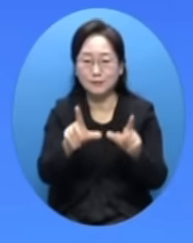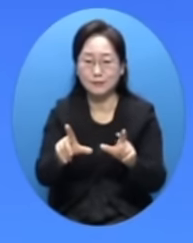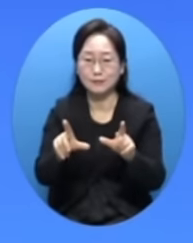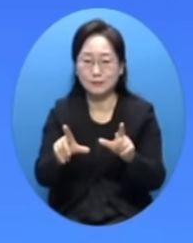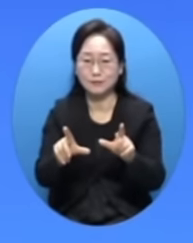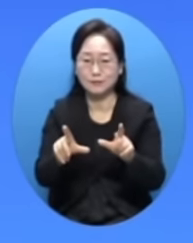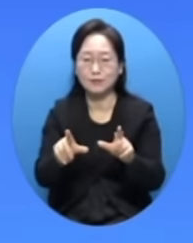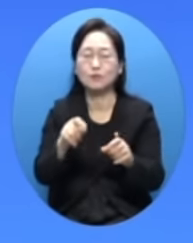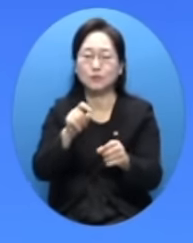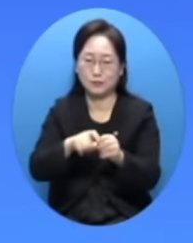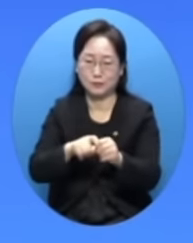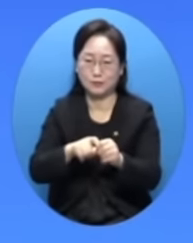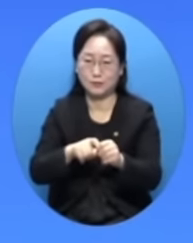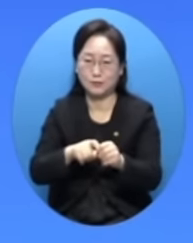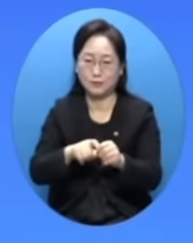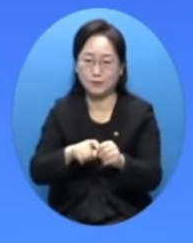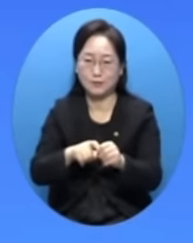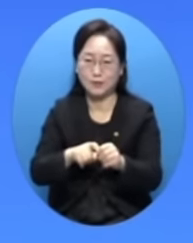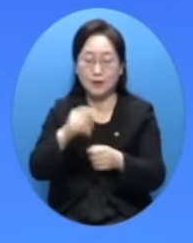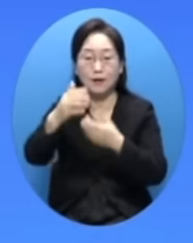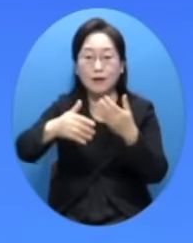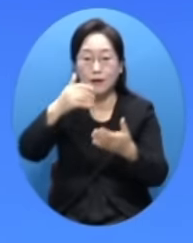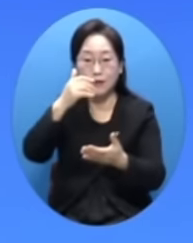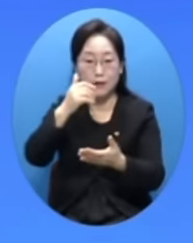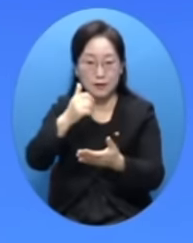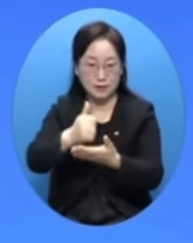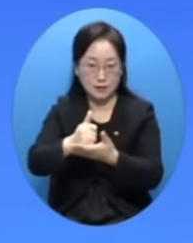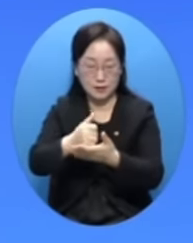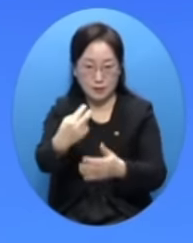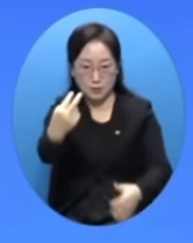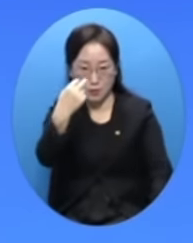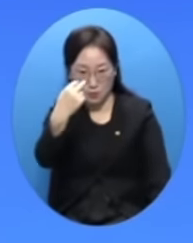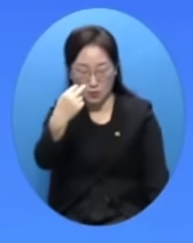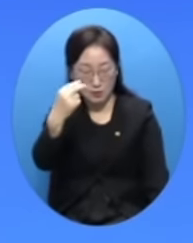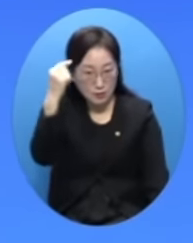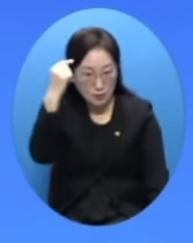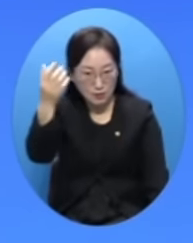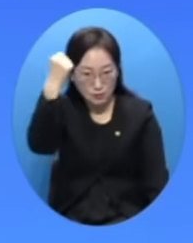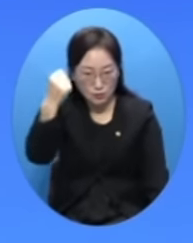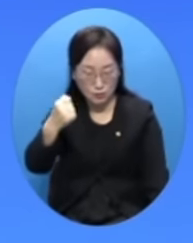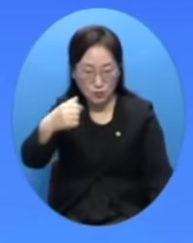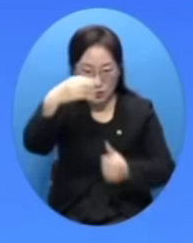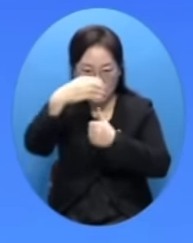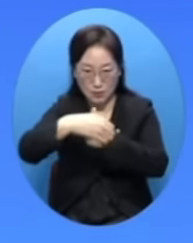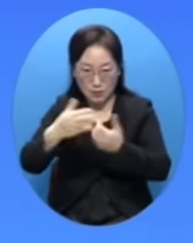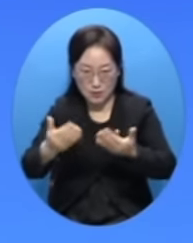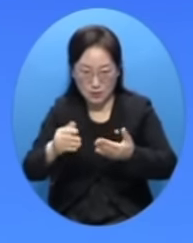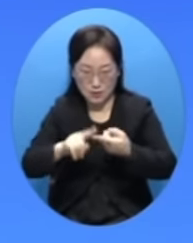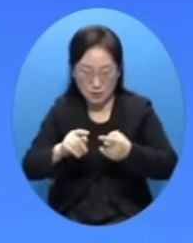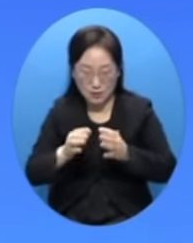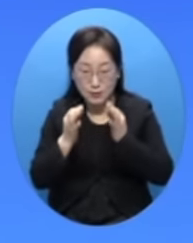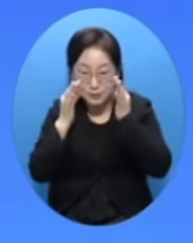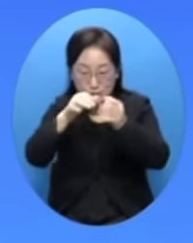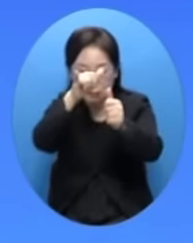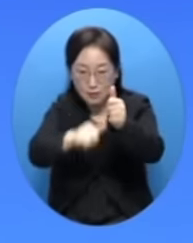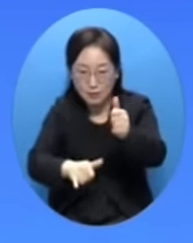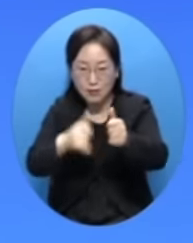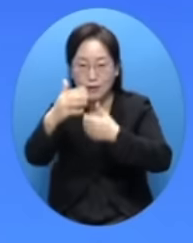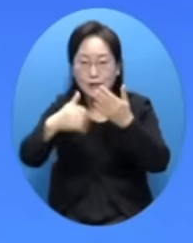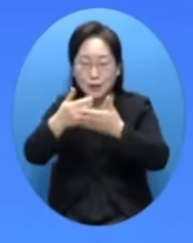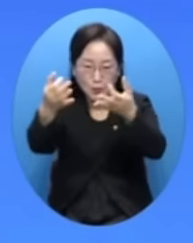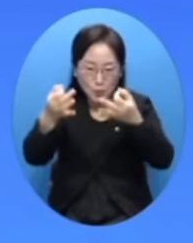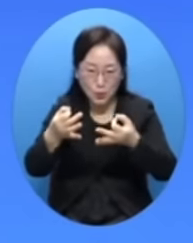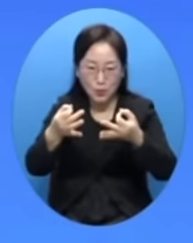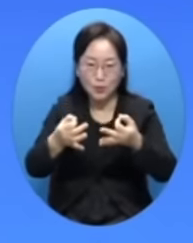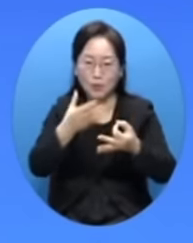세우신 것입니다 하나님 앞에서 의식을 가지고 우리에게 맡겨 사명을 잘 감당할 때 하나님 앞에서 우리는 복받은 인생을 살아갈